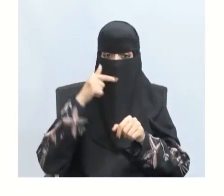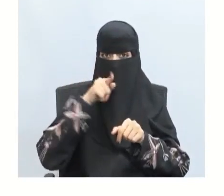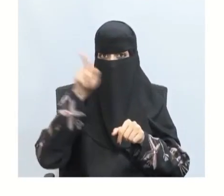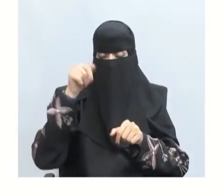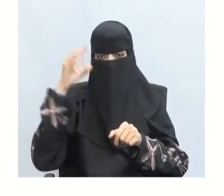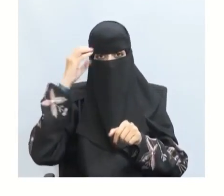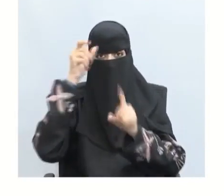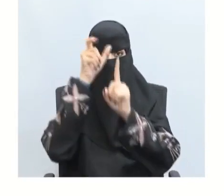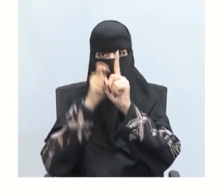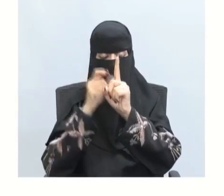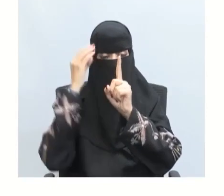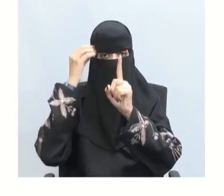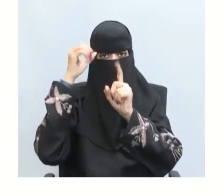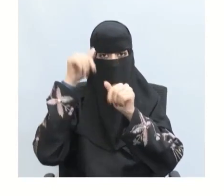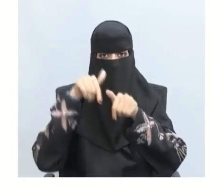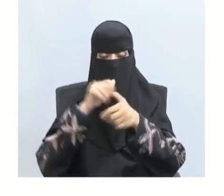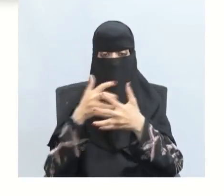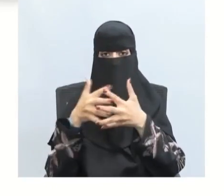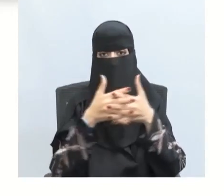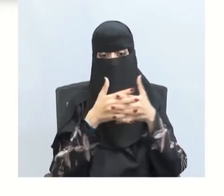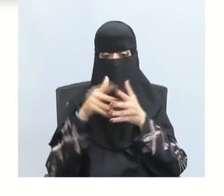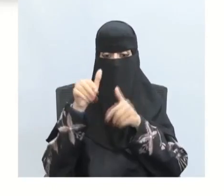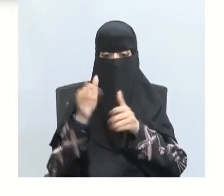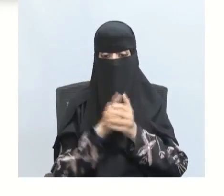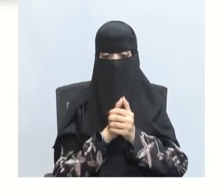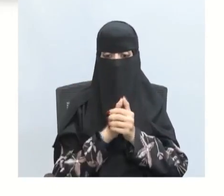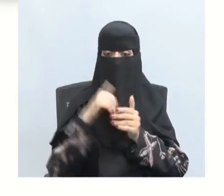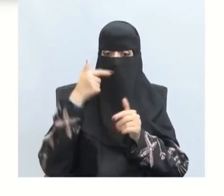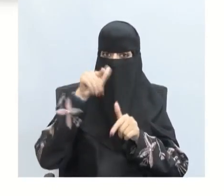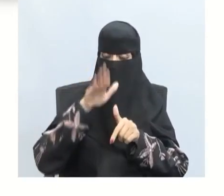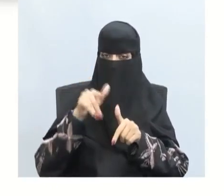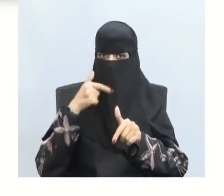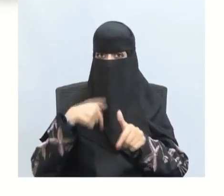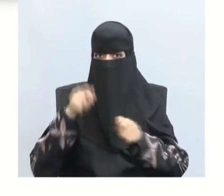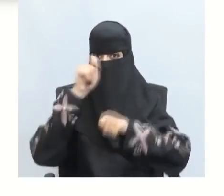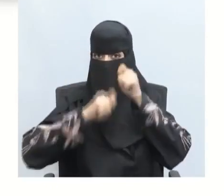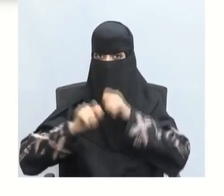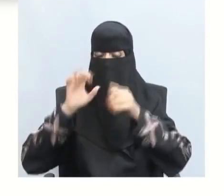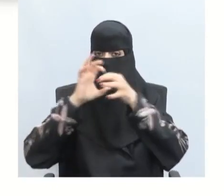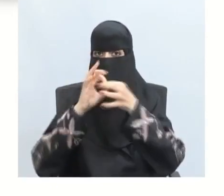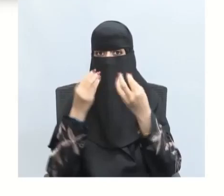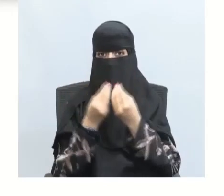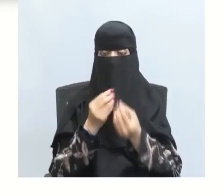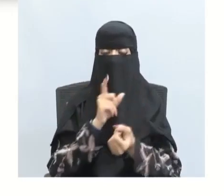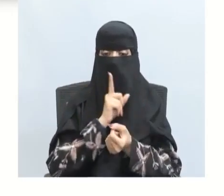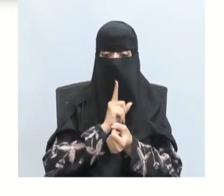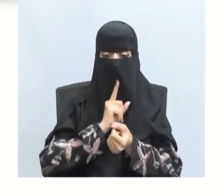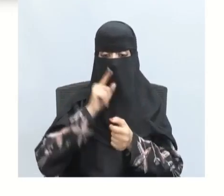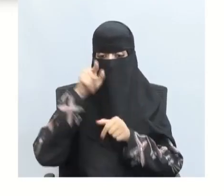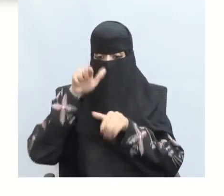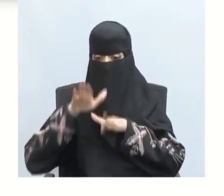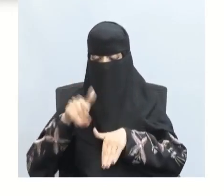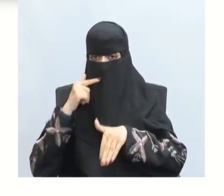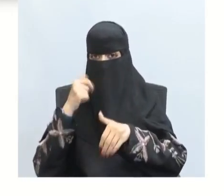امريكي في علم الفلك بعد ذلك عمليه الربط مع التقويم وذكرنا